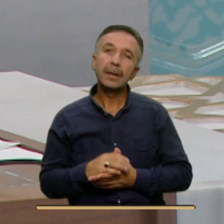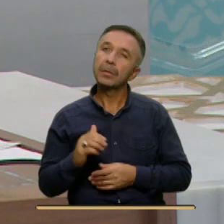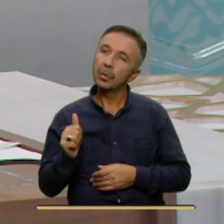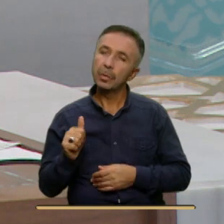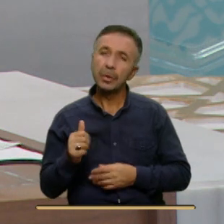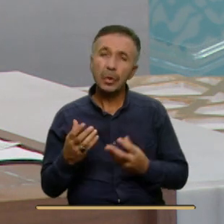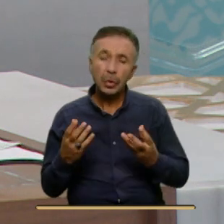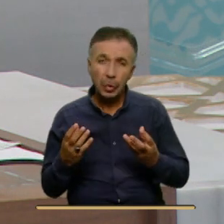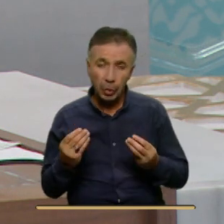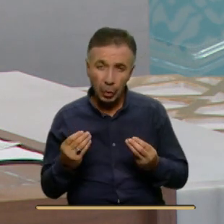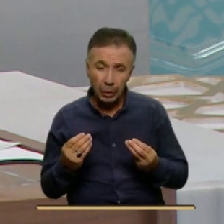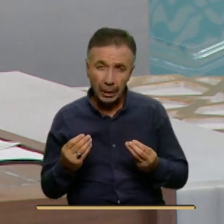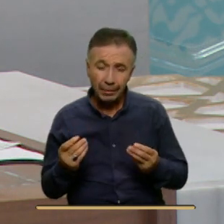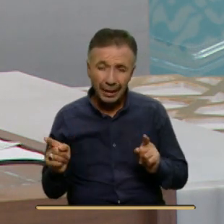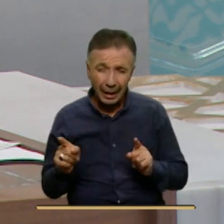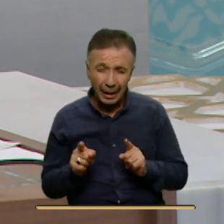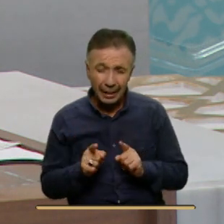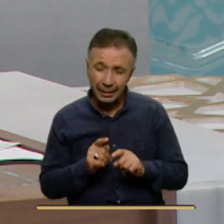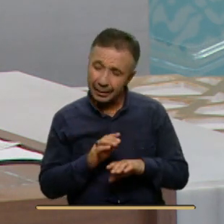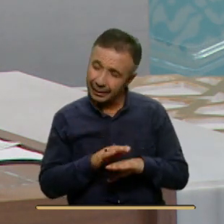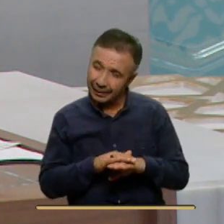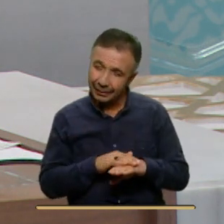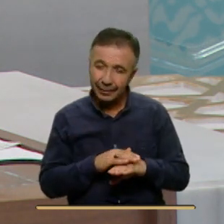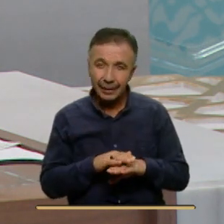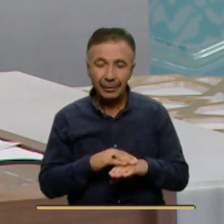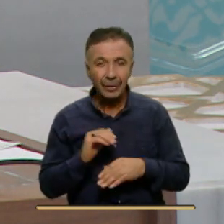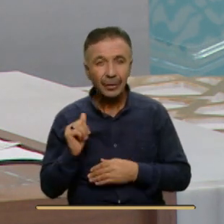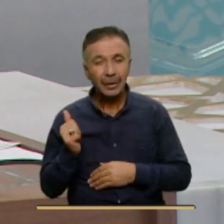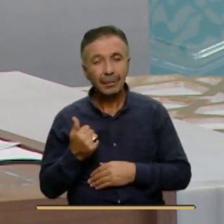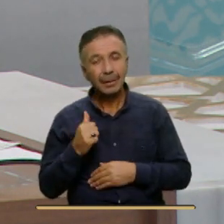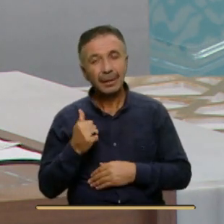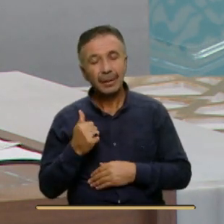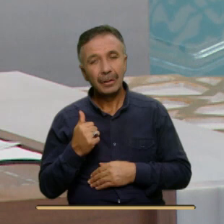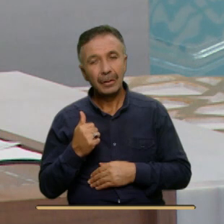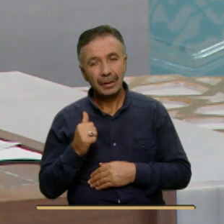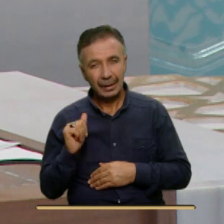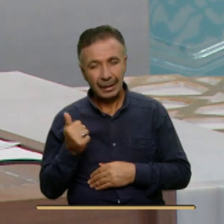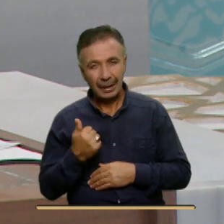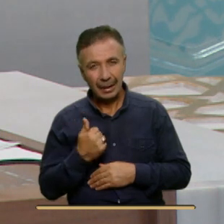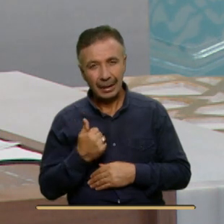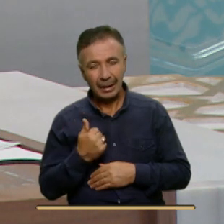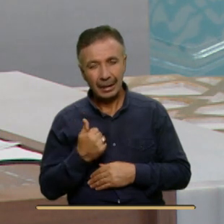günümüzde çok da artık yavaş yavaş önemli bir değeri kaybetmek üzereyiz.